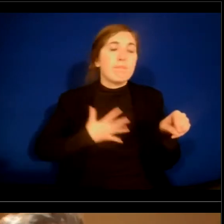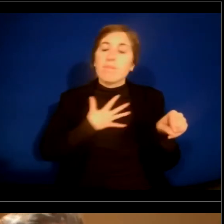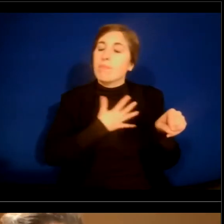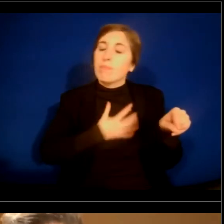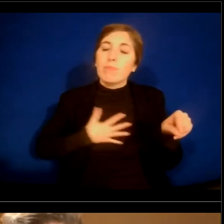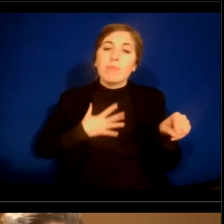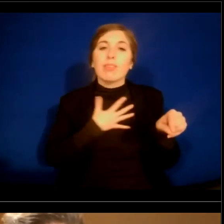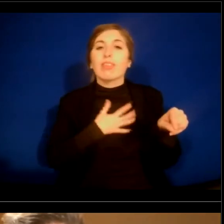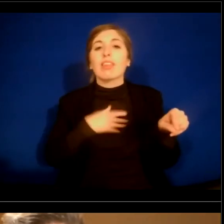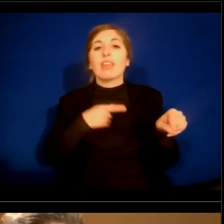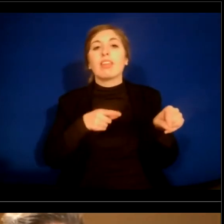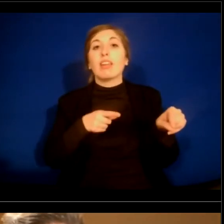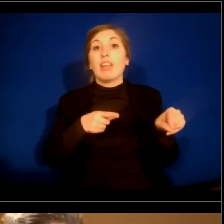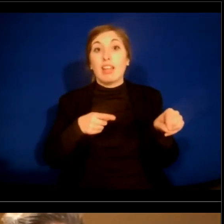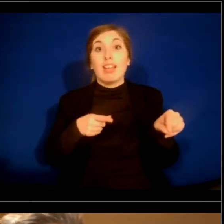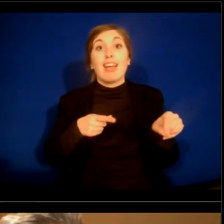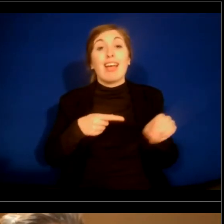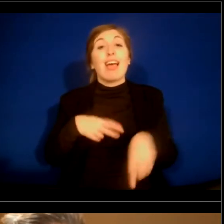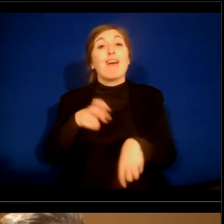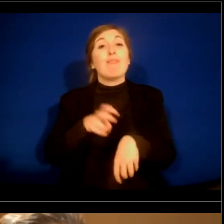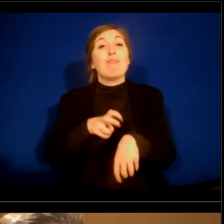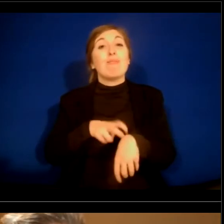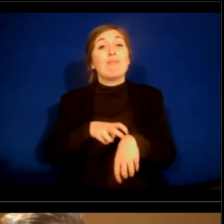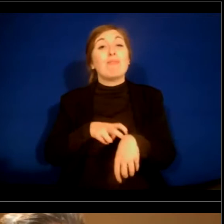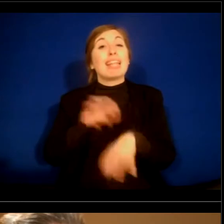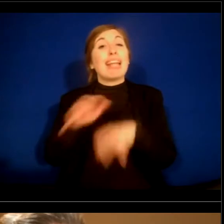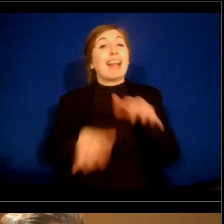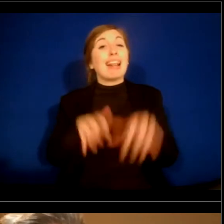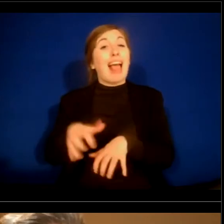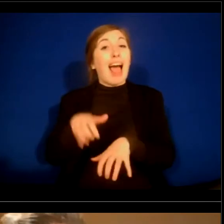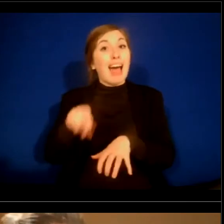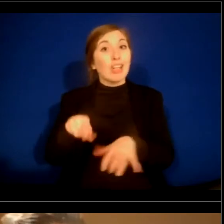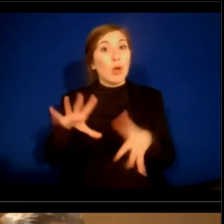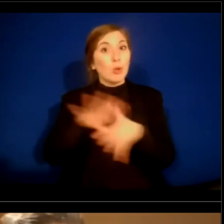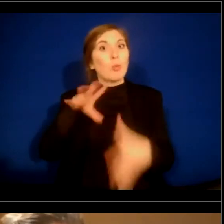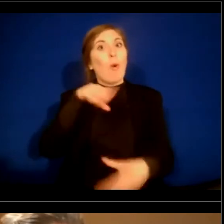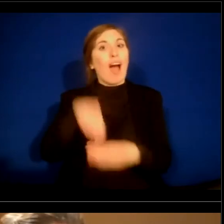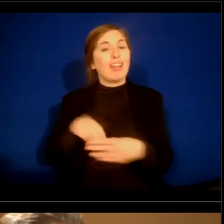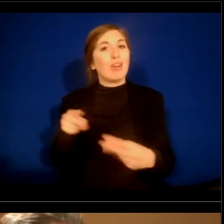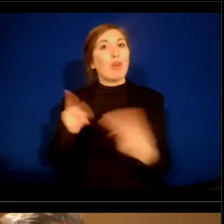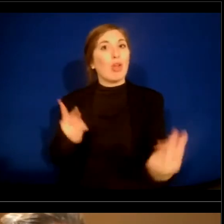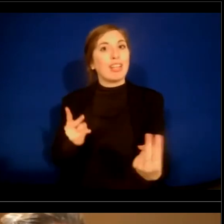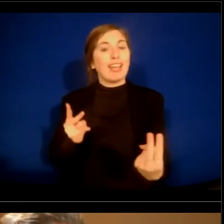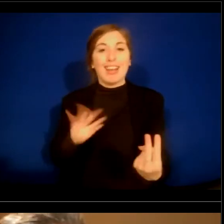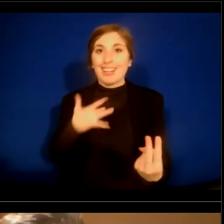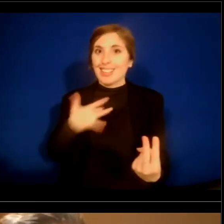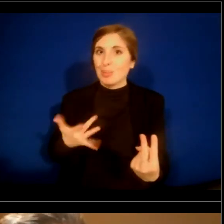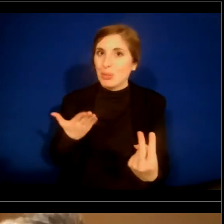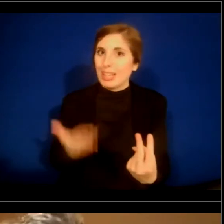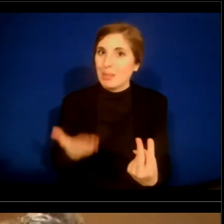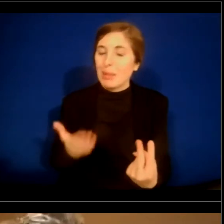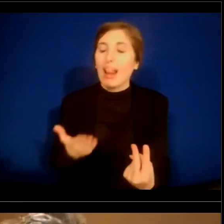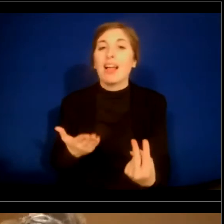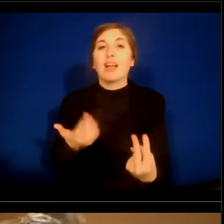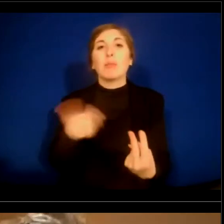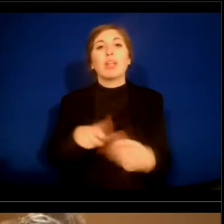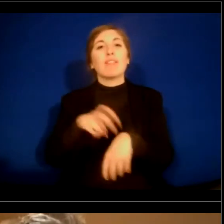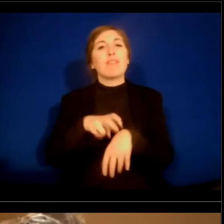avere un veterinario all'interno della squadra che sia lì alla frontiera a fare una valutazione